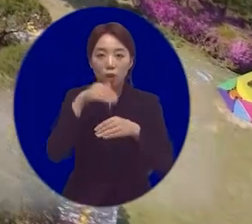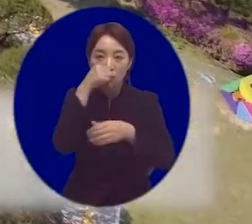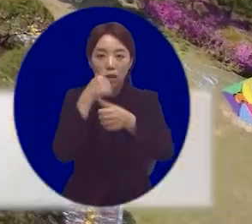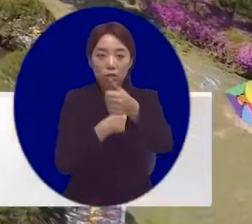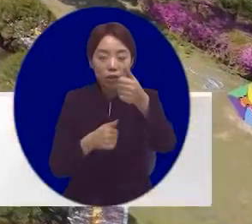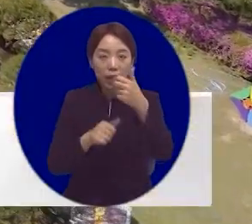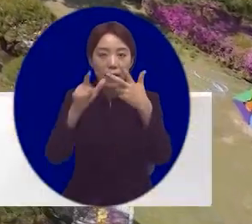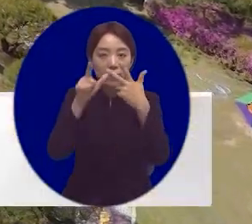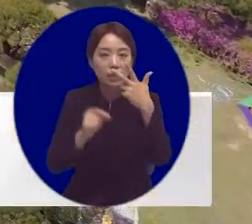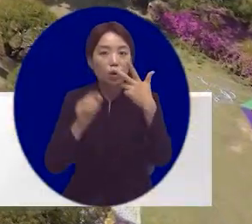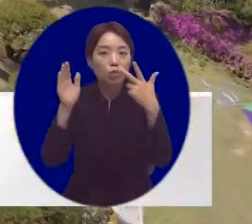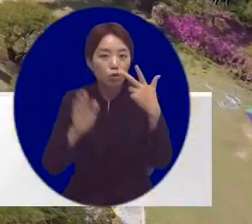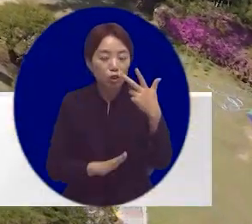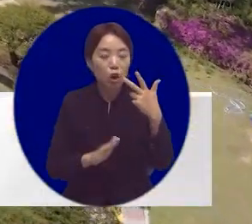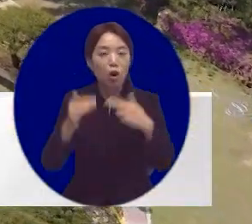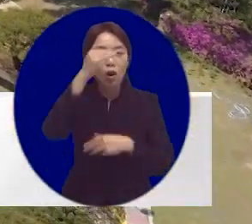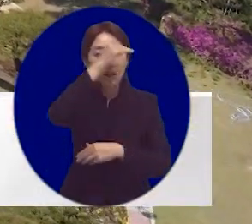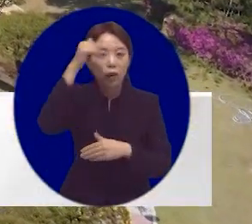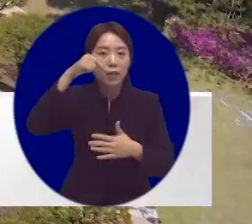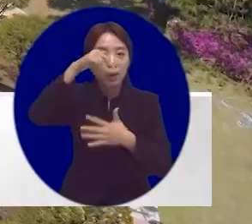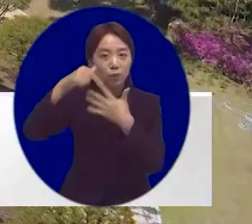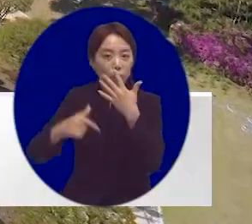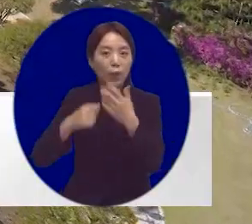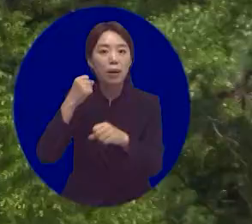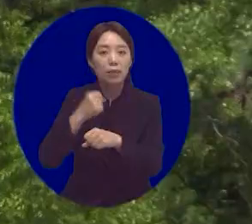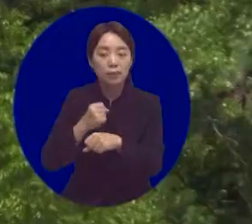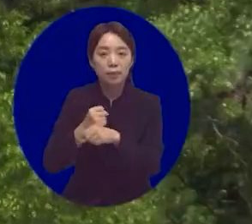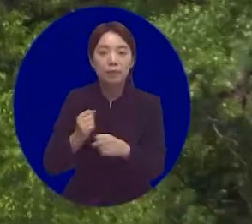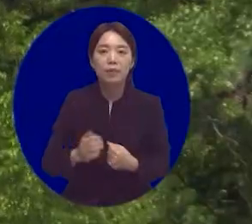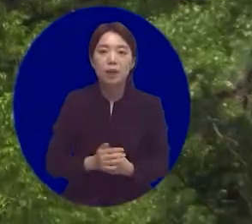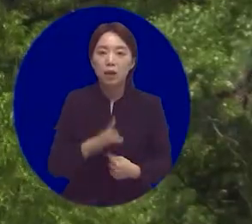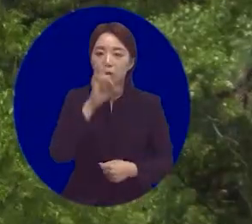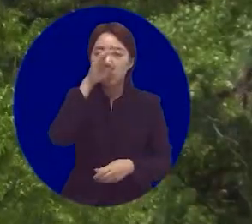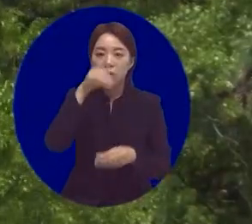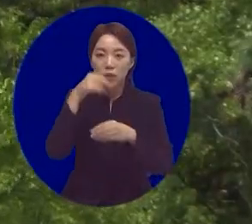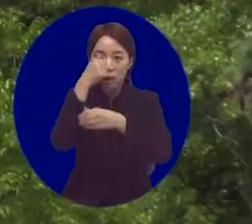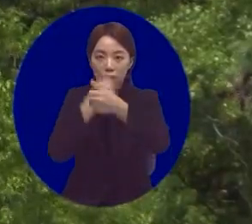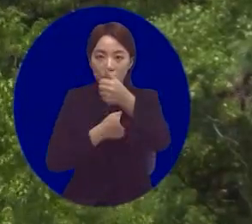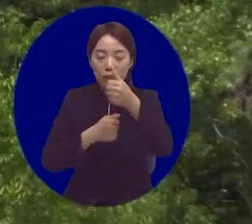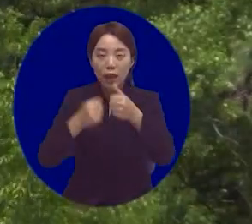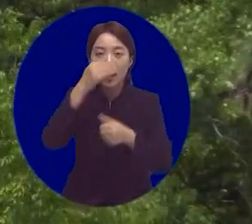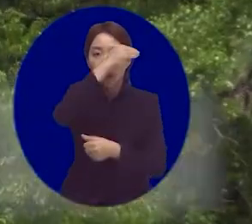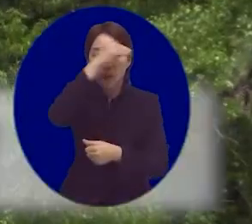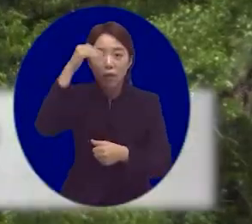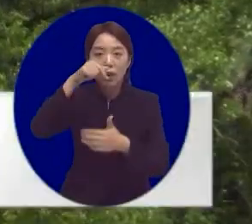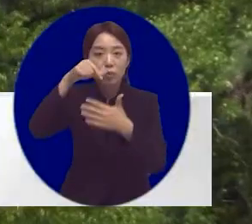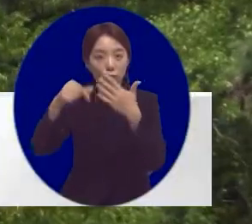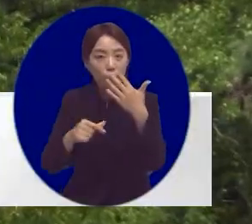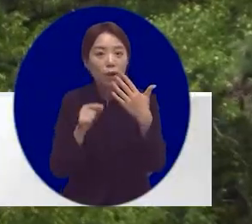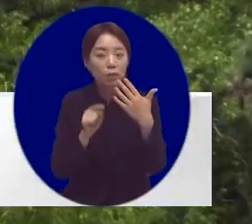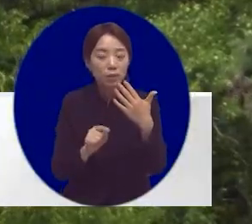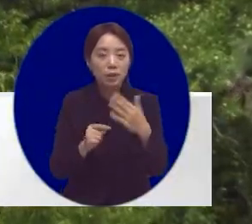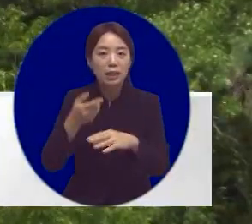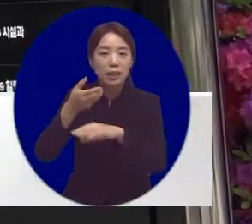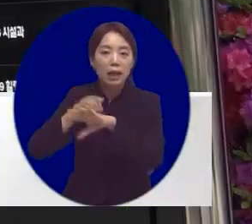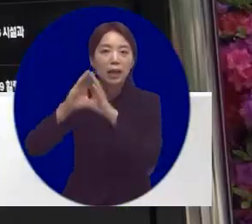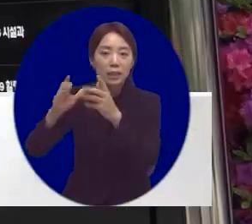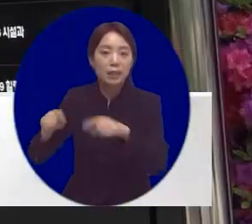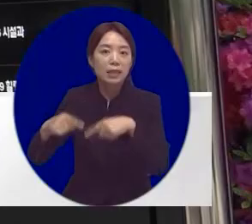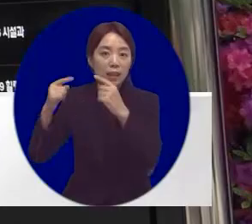중앙선거관리위원회가 7월부터 견학 프로그램을 운영합니다. 중앙선거관리위원회 견학 프로그램은 외국 선거